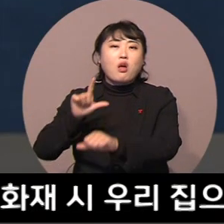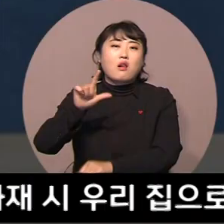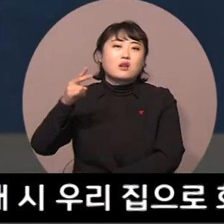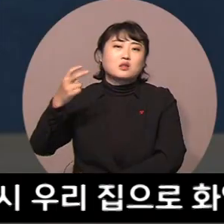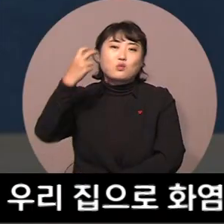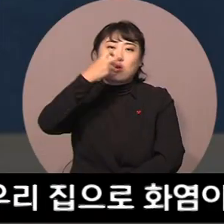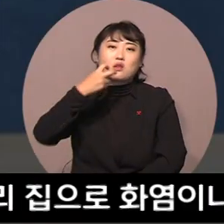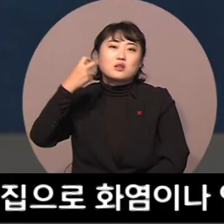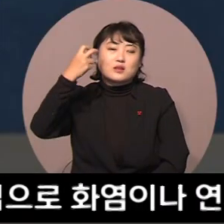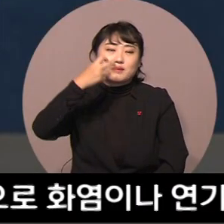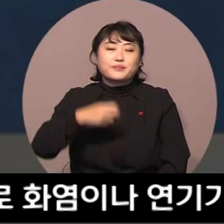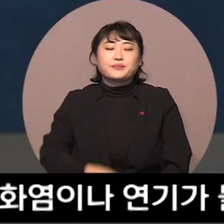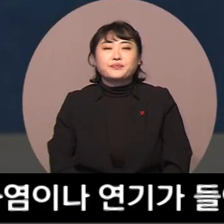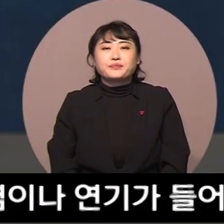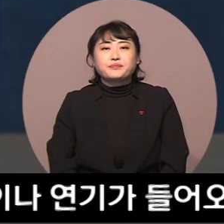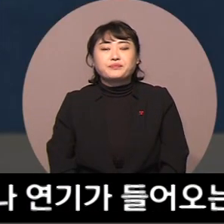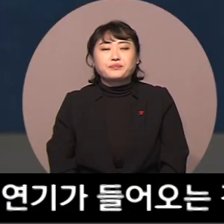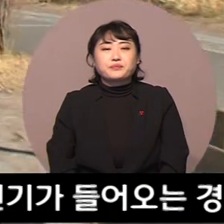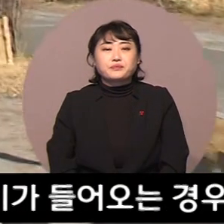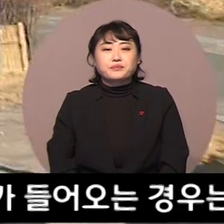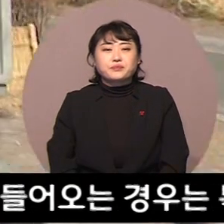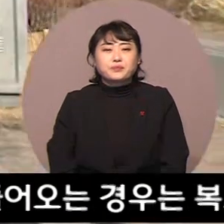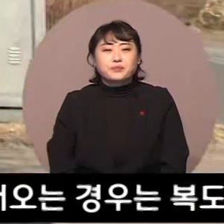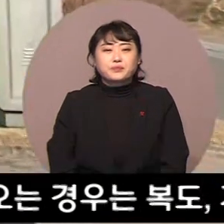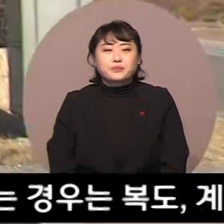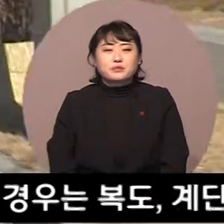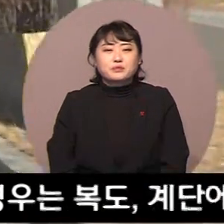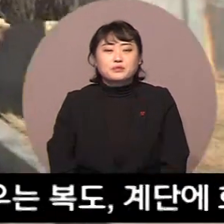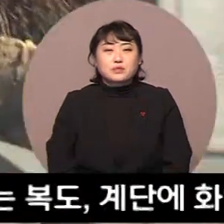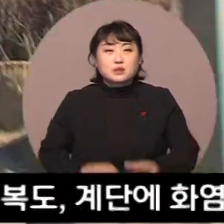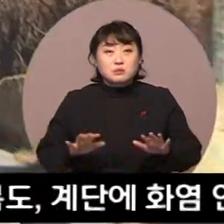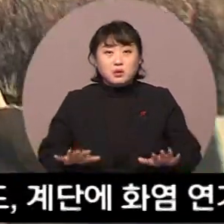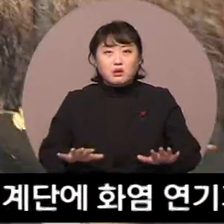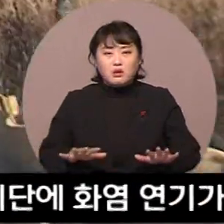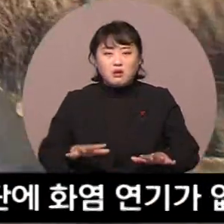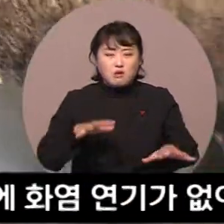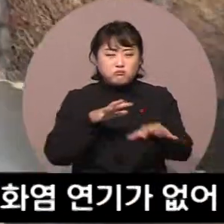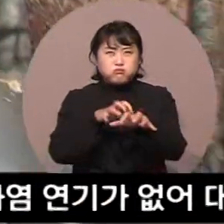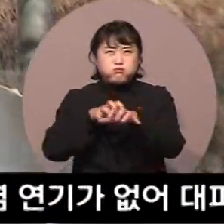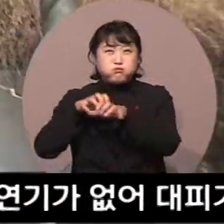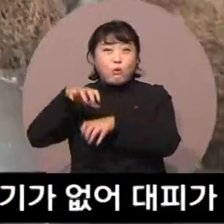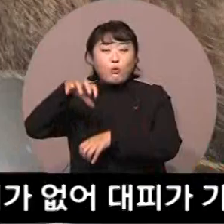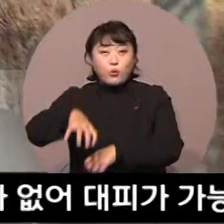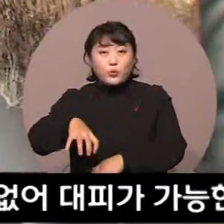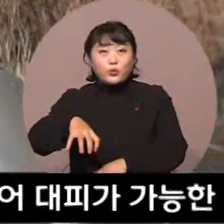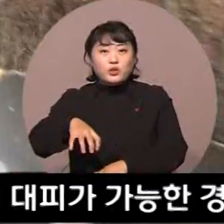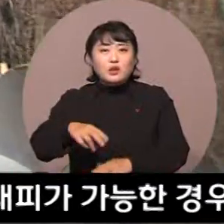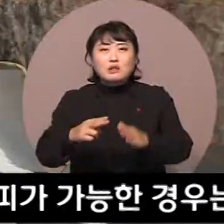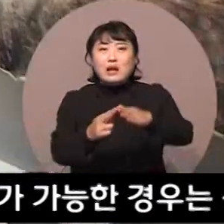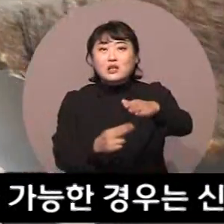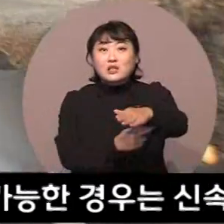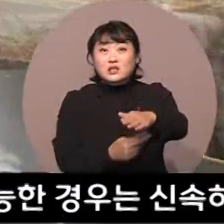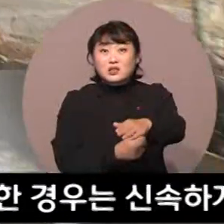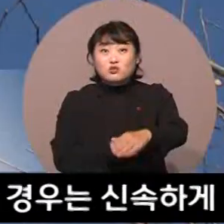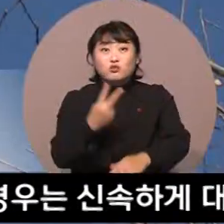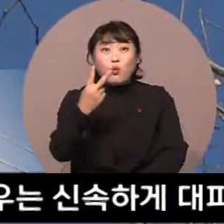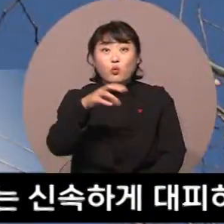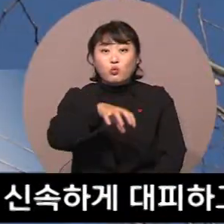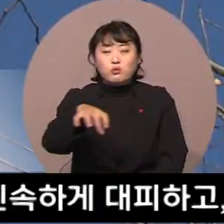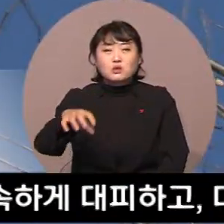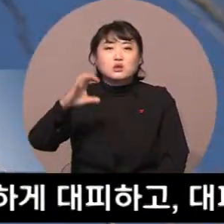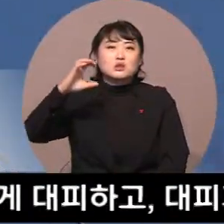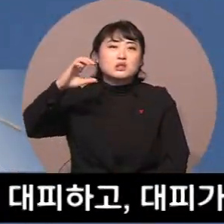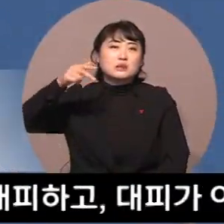곳의 관리주체는입니다 특히 이번 연쇄 추돌 사고가 났던 다리 두 곳의 경우